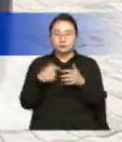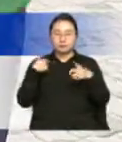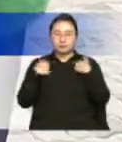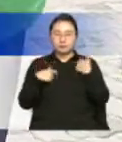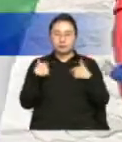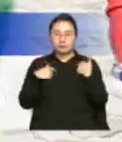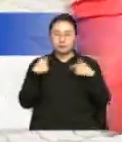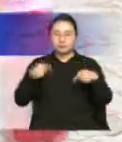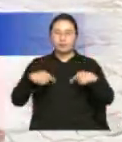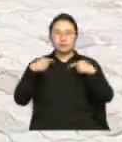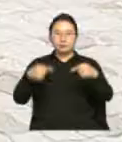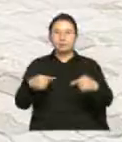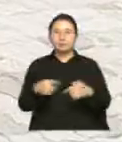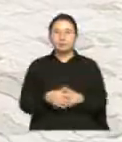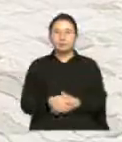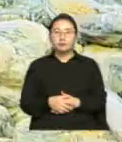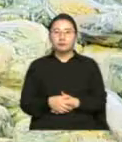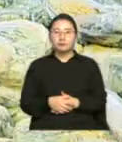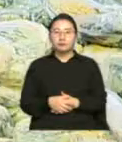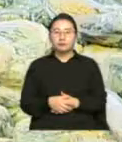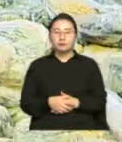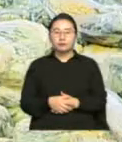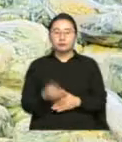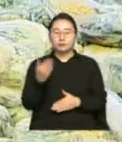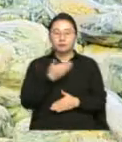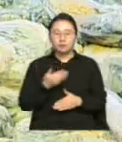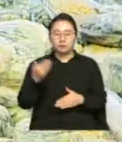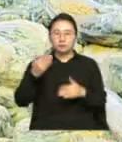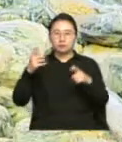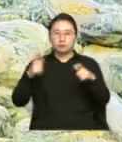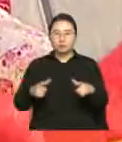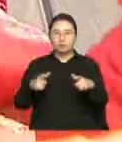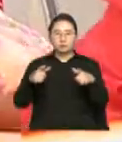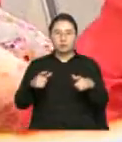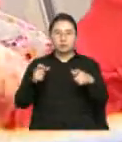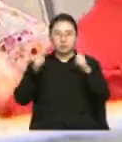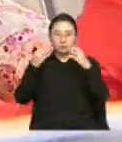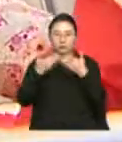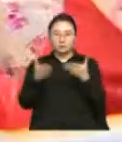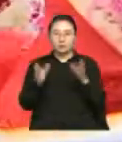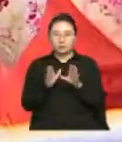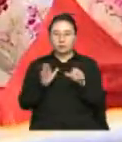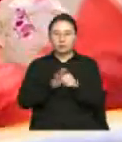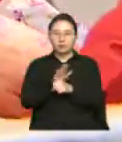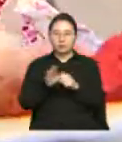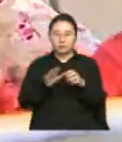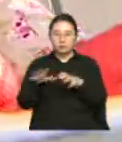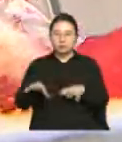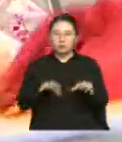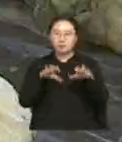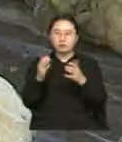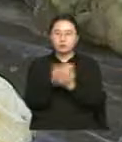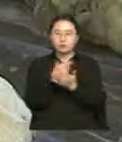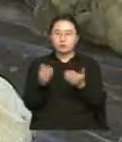또 기쁜 마음으로 하죠. 구로구 새마을 부녀회가 마련한 사랑의 김장김치 나눔